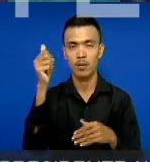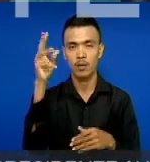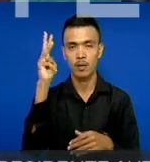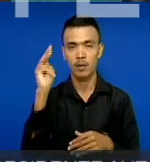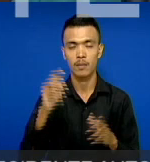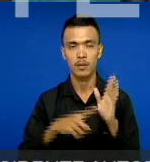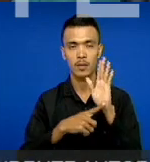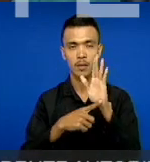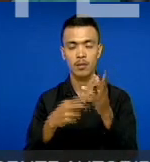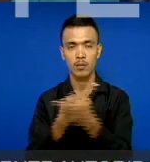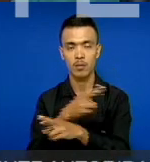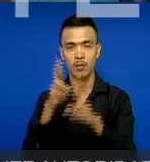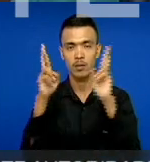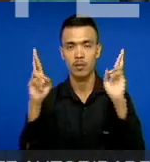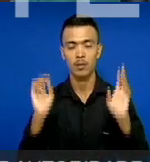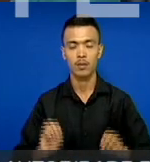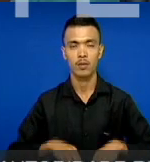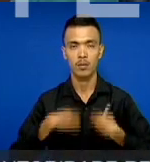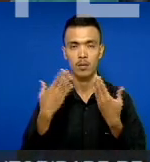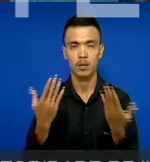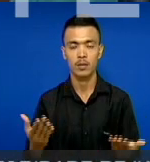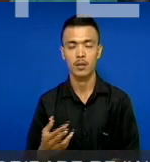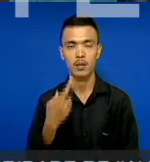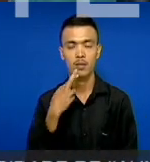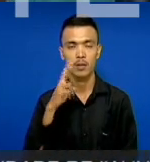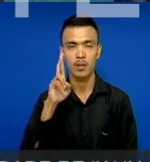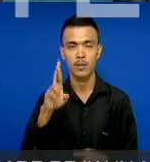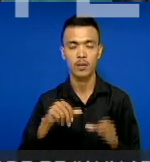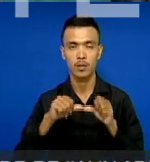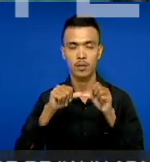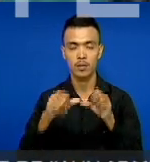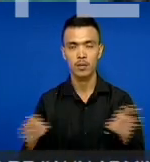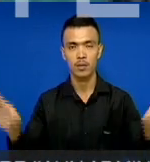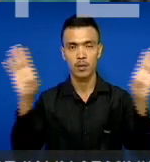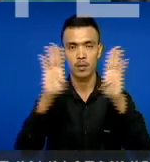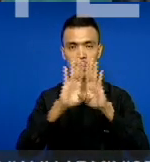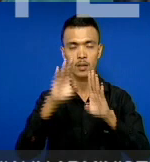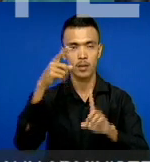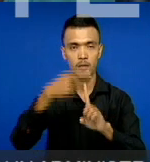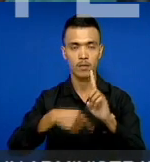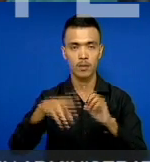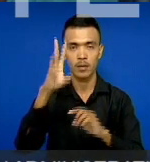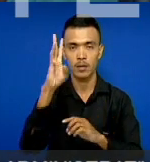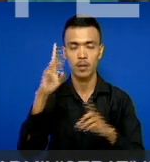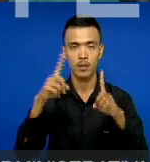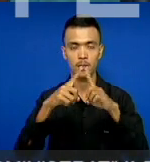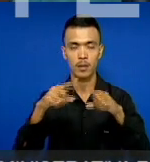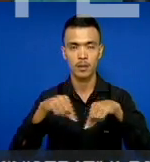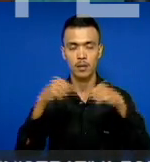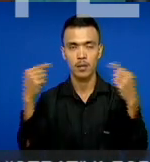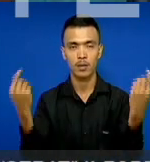ya resultado sida o insa maka atu responde continuação suspensão fulan ene ba aktivitas marciais hori